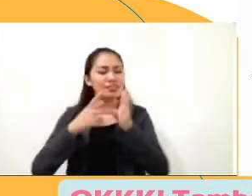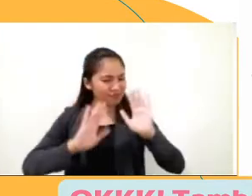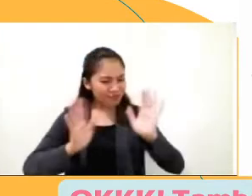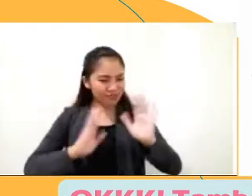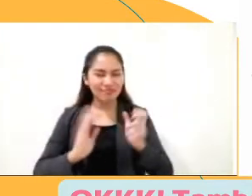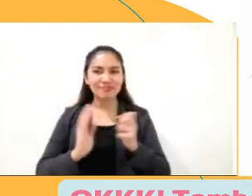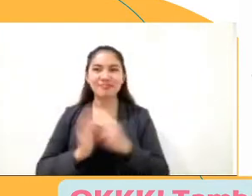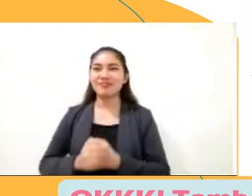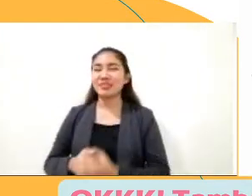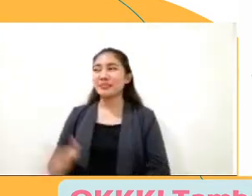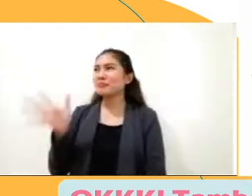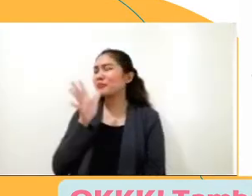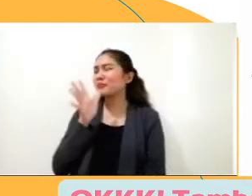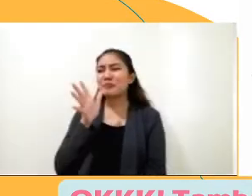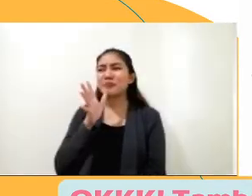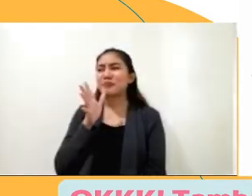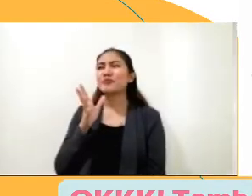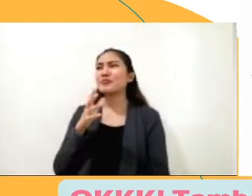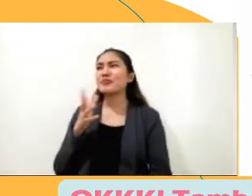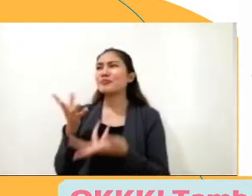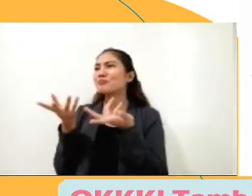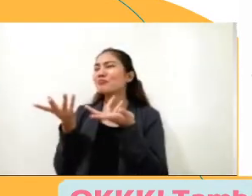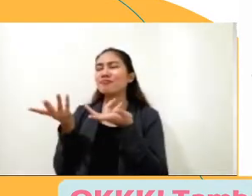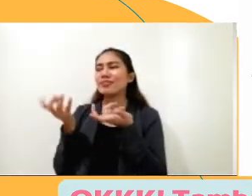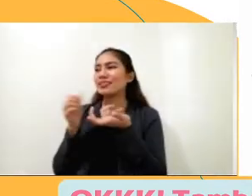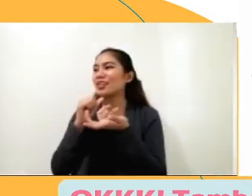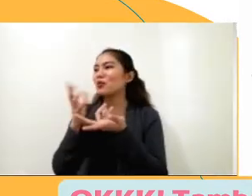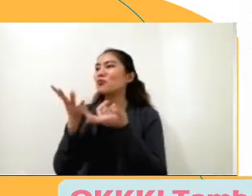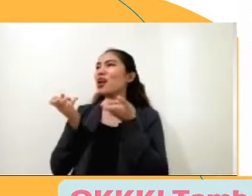Inay! Ayoko! Ma!